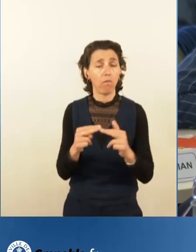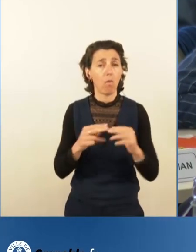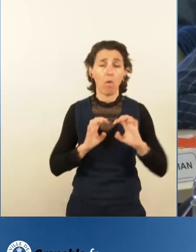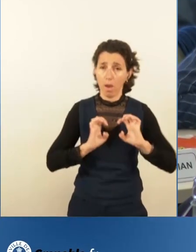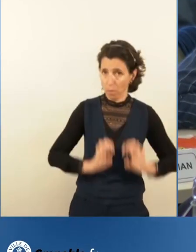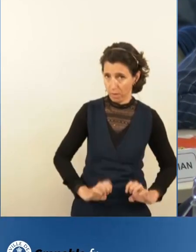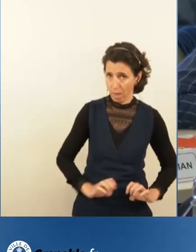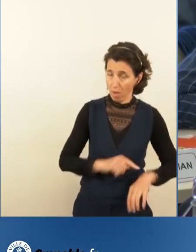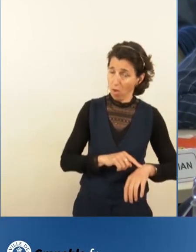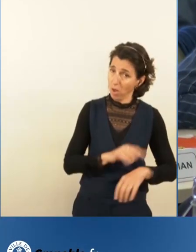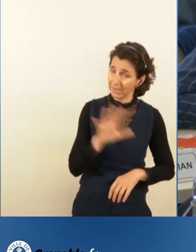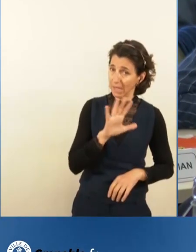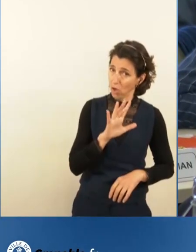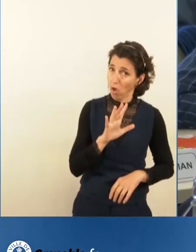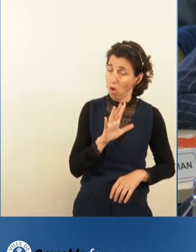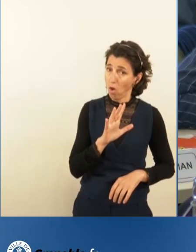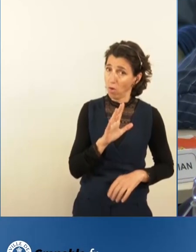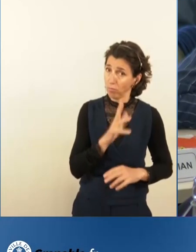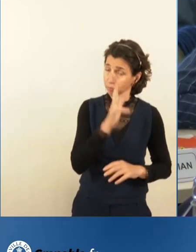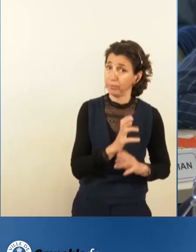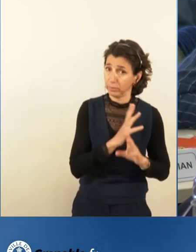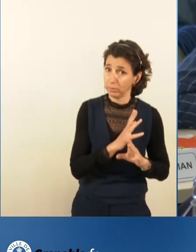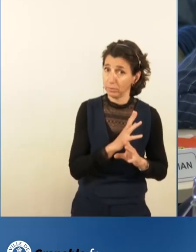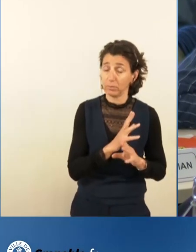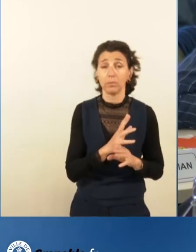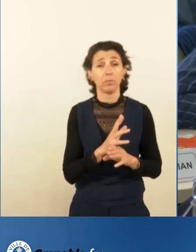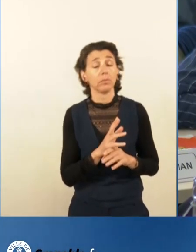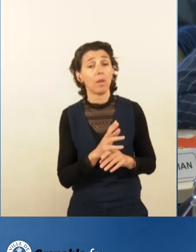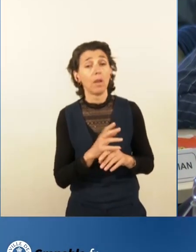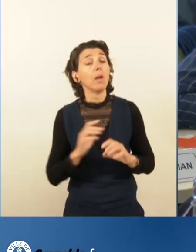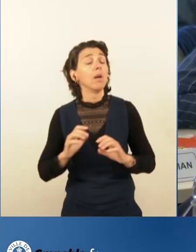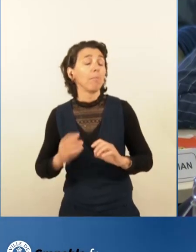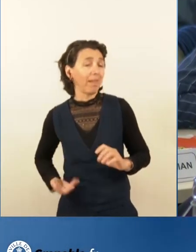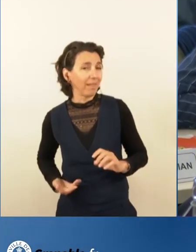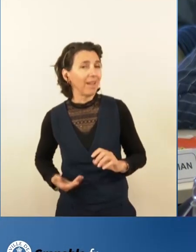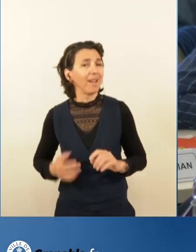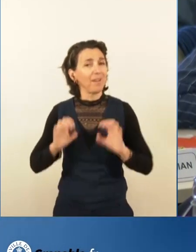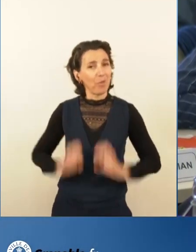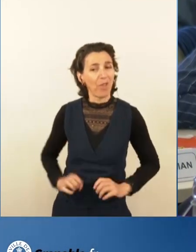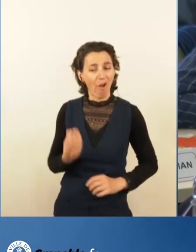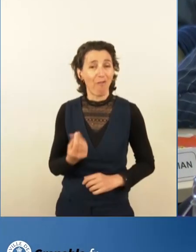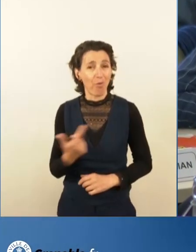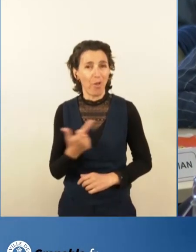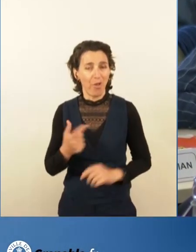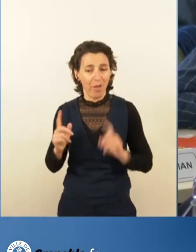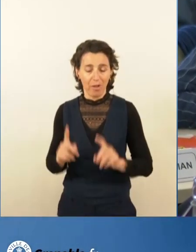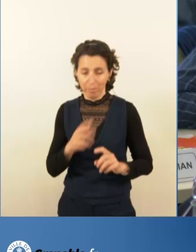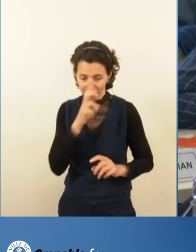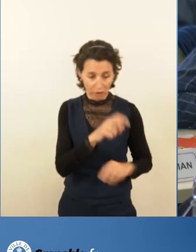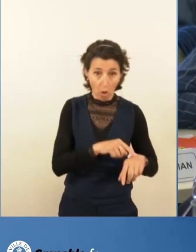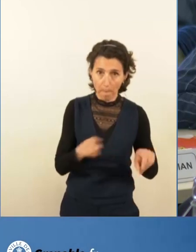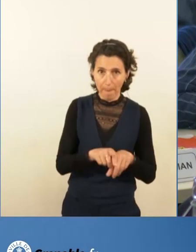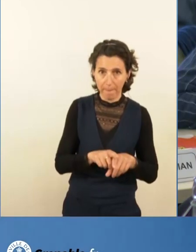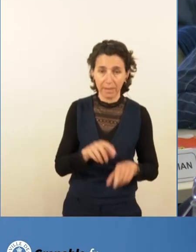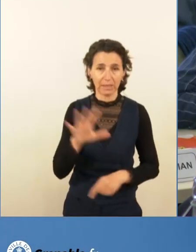même qu'en maternelle de manière à permettre aux familles qui ont deux enfants en maternelle en élémentaire par exemple de devenir chercher leurs enfants à la même